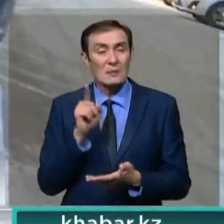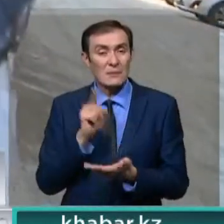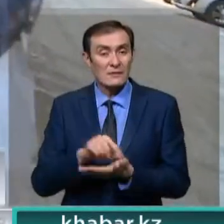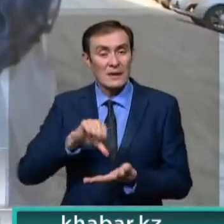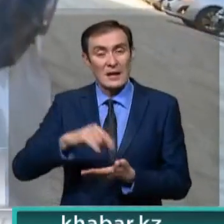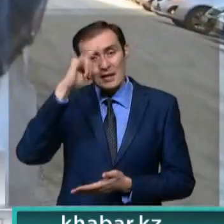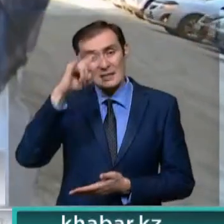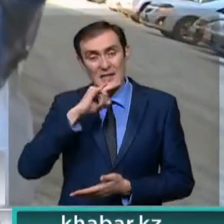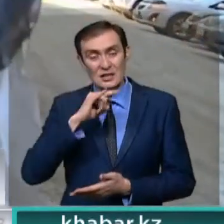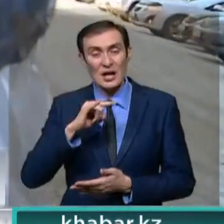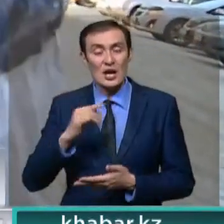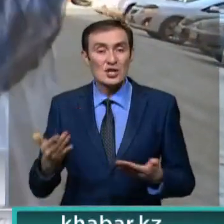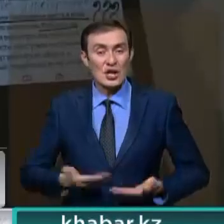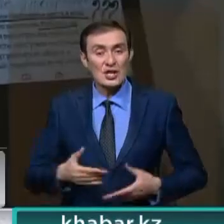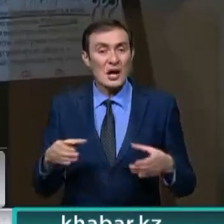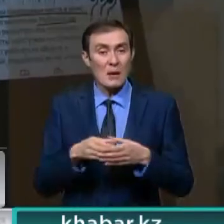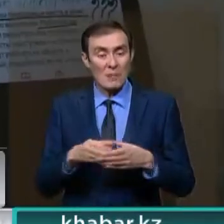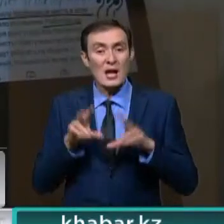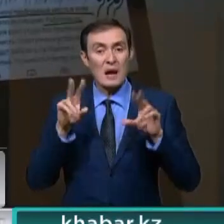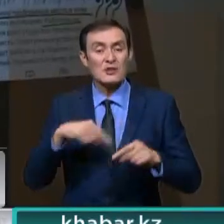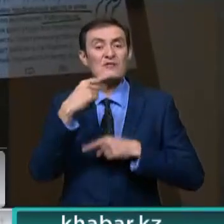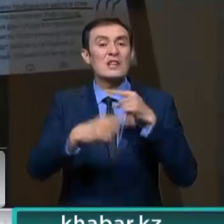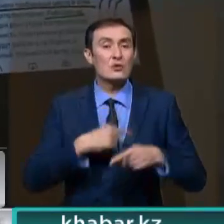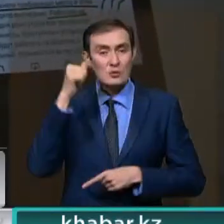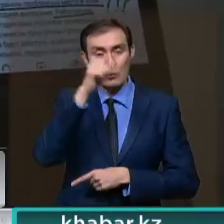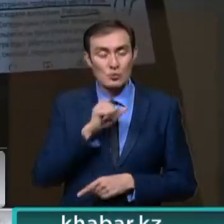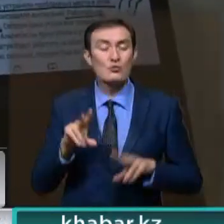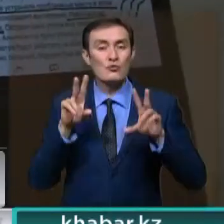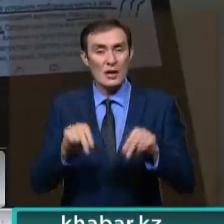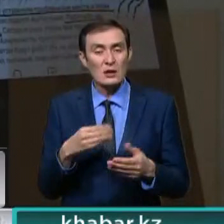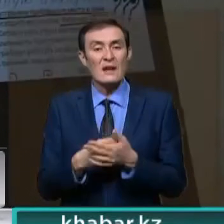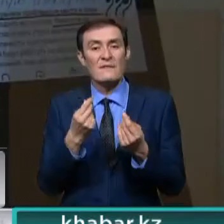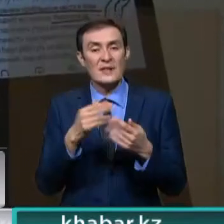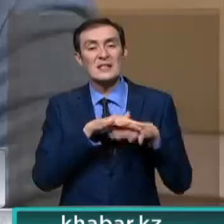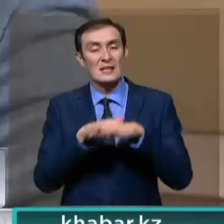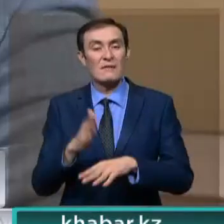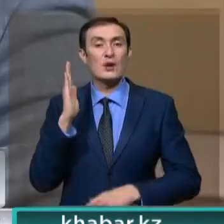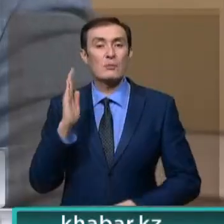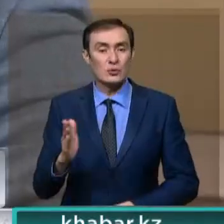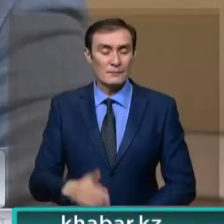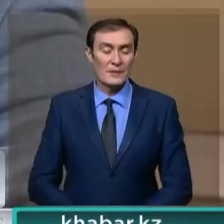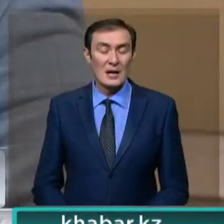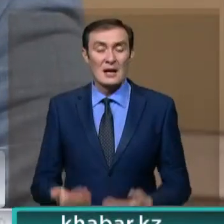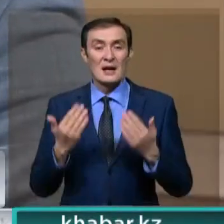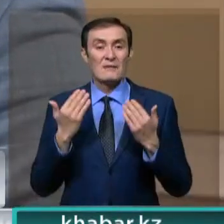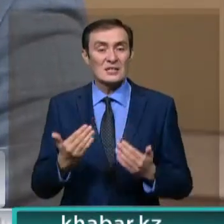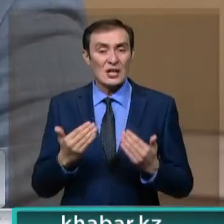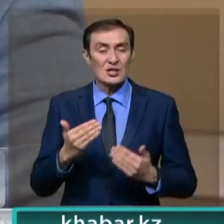представители казахстанской жилищной компании обещают в следующем году и уверяют, финансирование будет. В настоящее